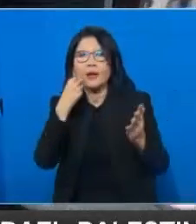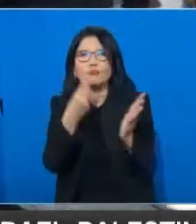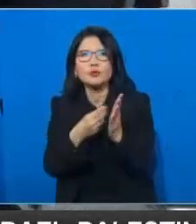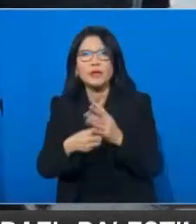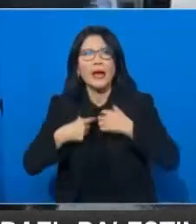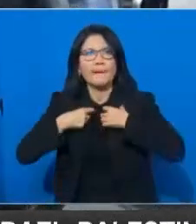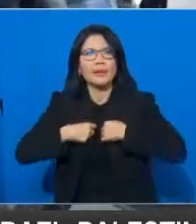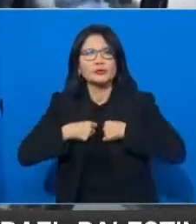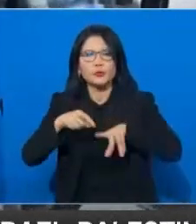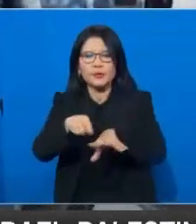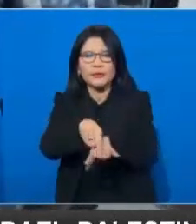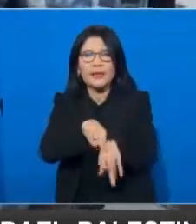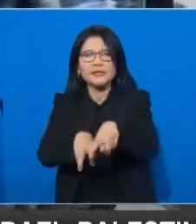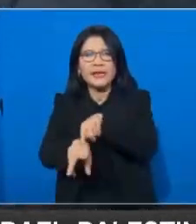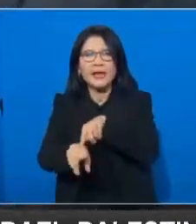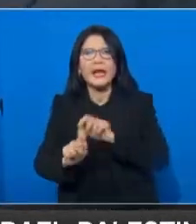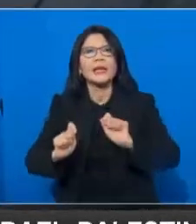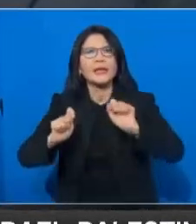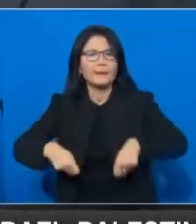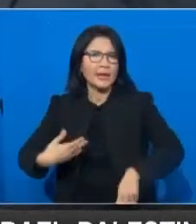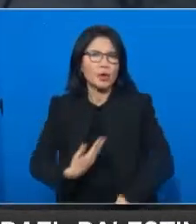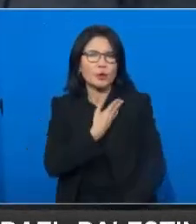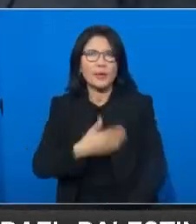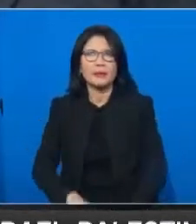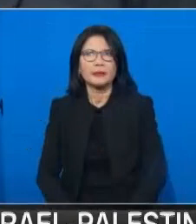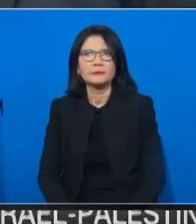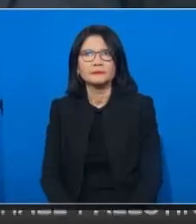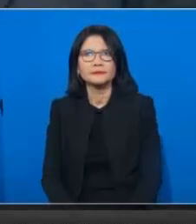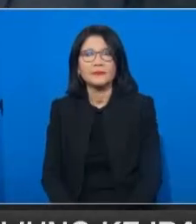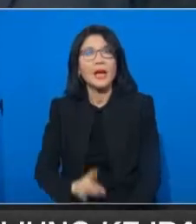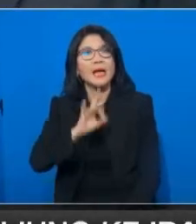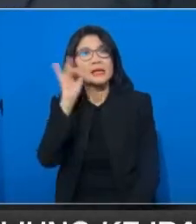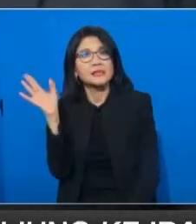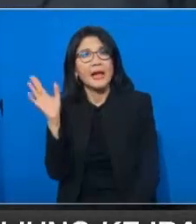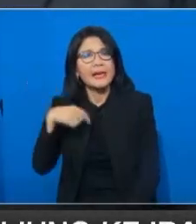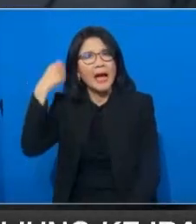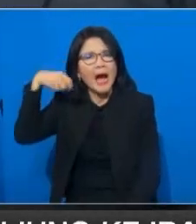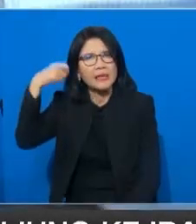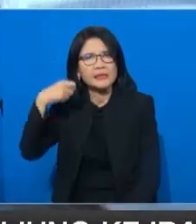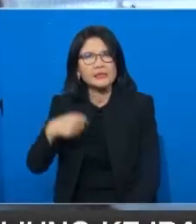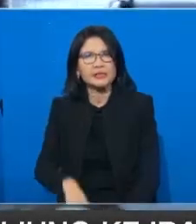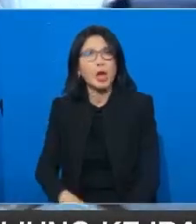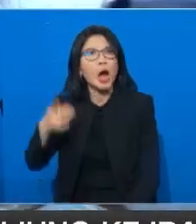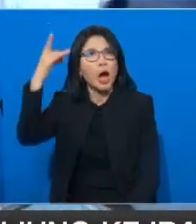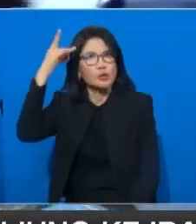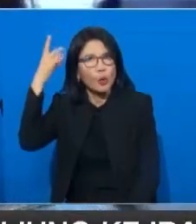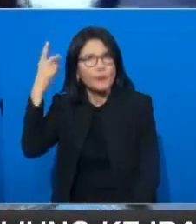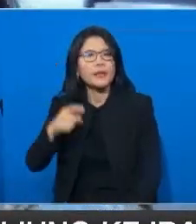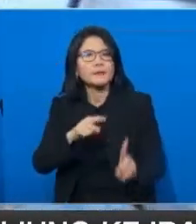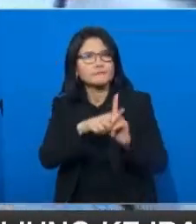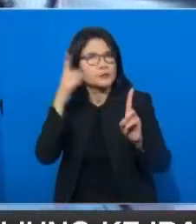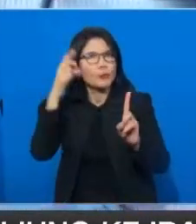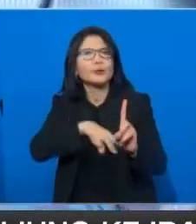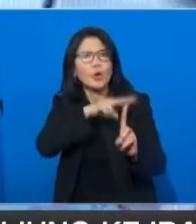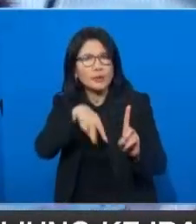pakaian dan sandal yang digunakan korban ketika kejadian. Selain Tamara, penyidik turut memeriksa sopir yang mengantarkan anak Tamara yang